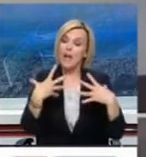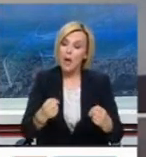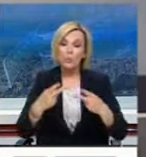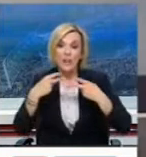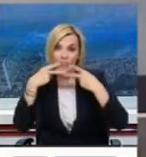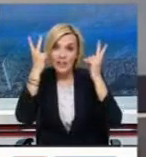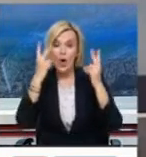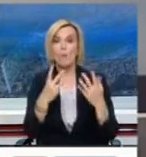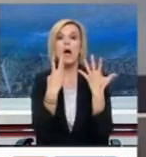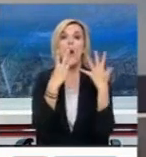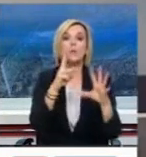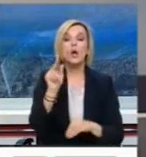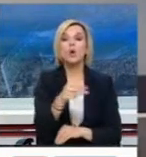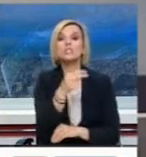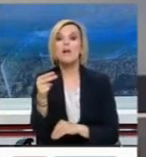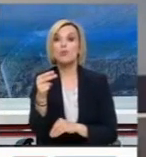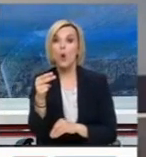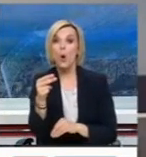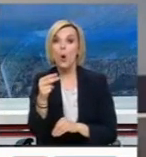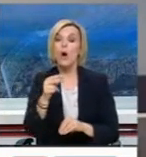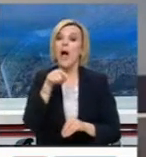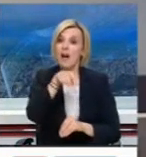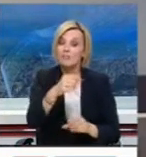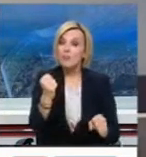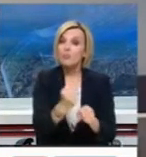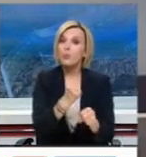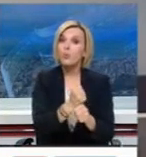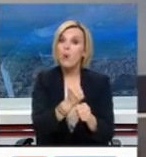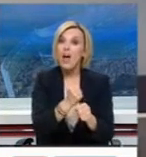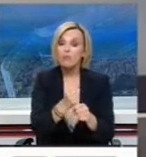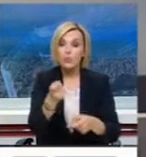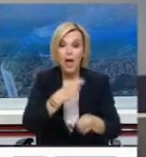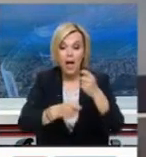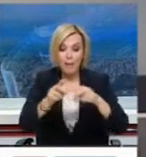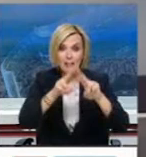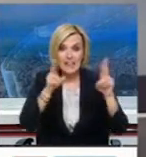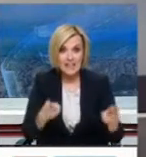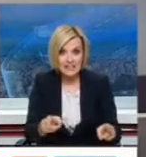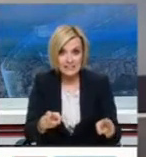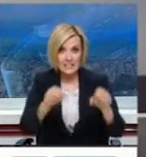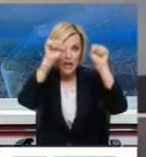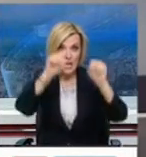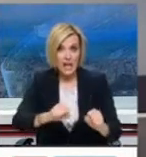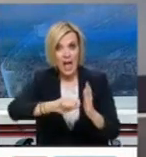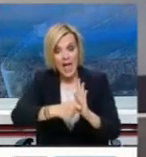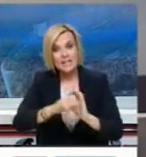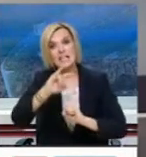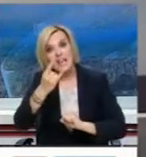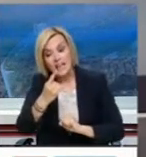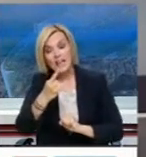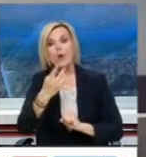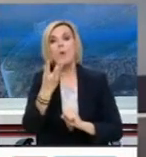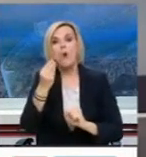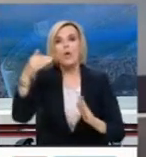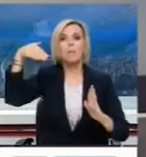ενίσχυσης των 800 ευρώ με πλήρη ασφαλιστική κάλυψη, υπολογιζόμενη επί του